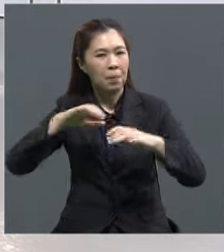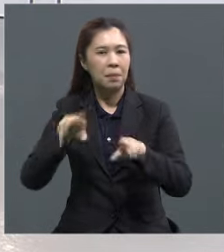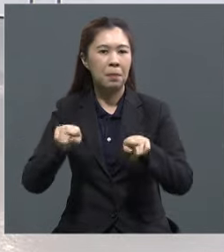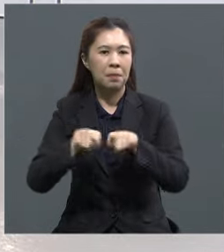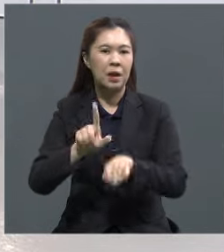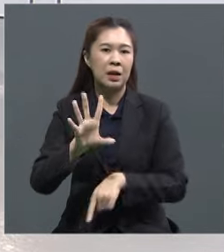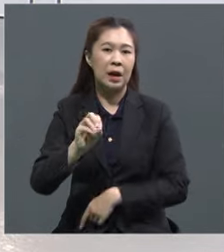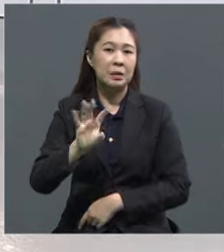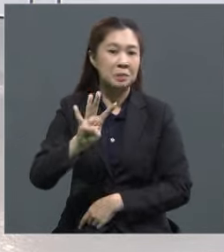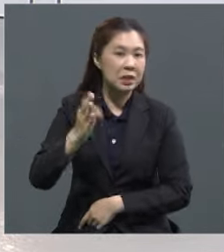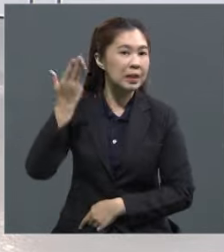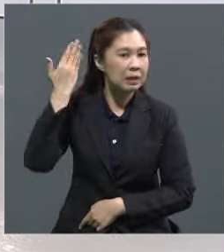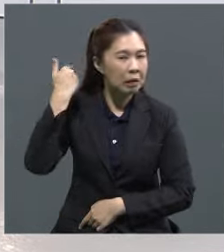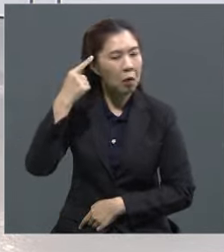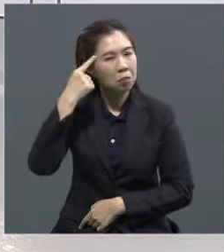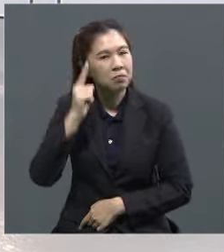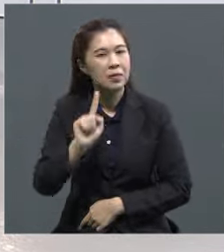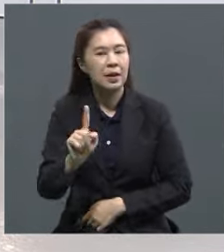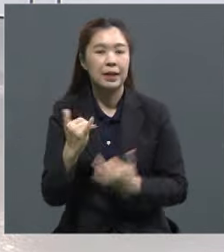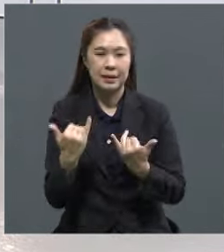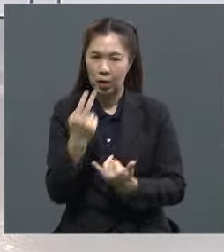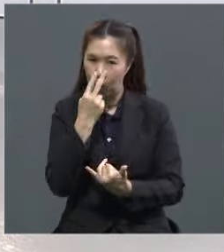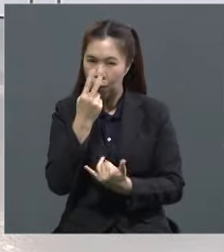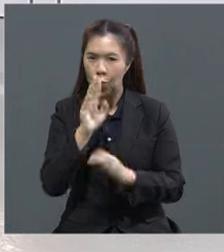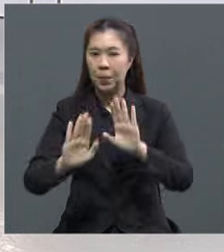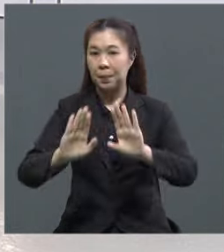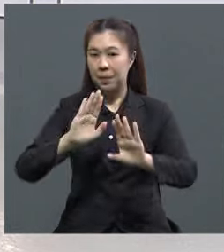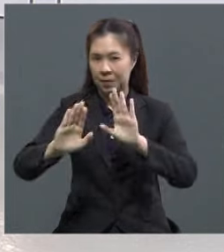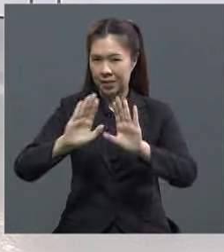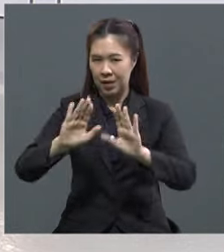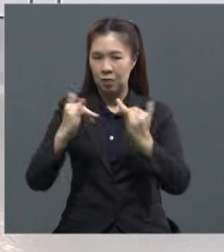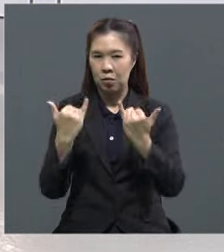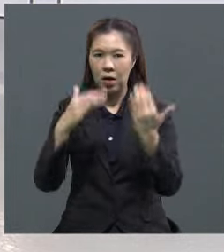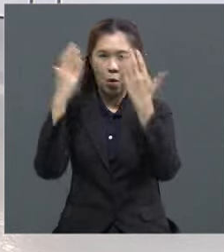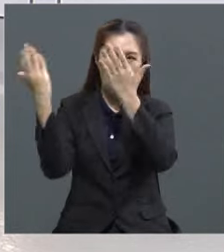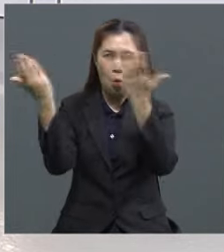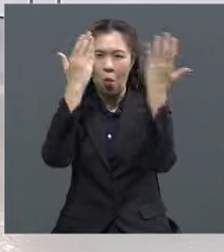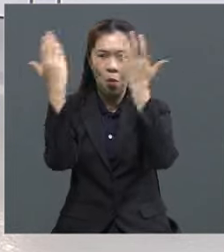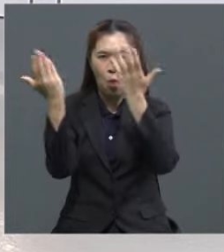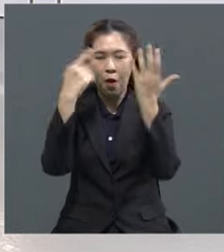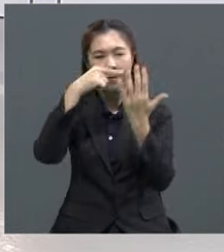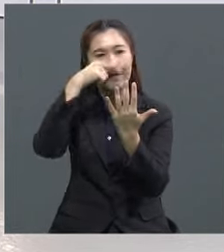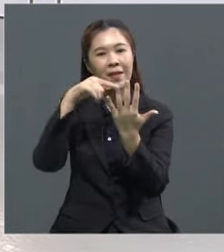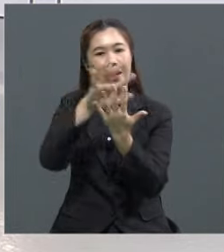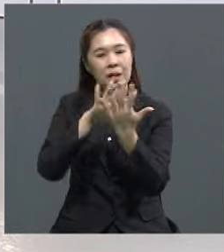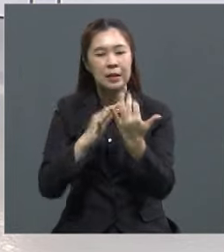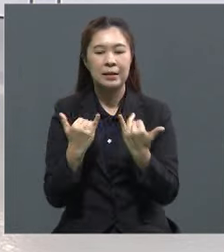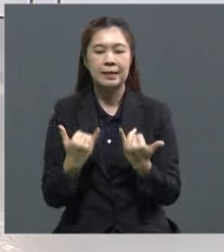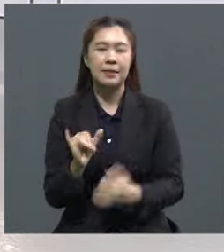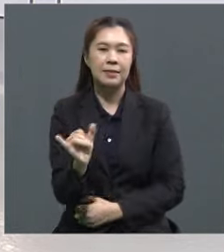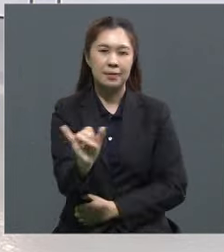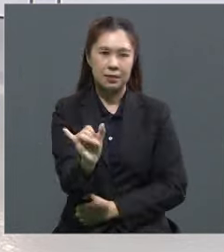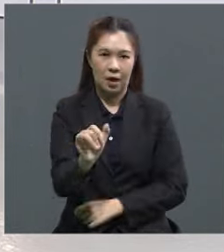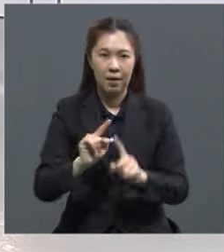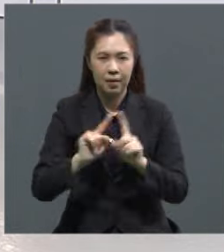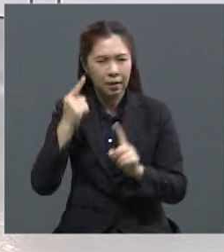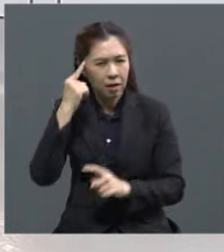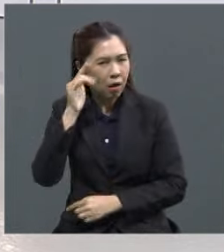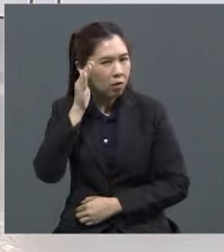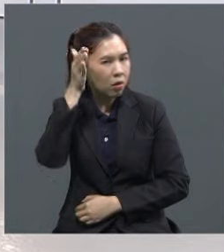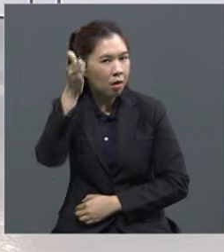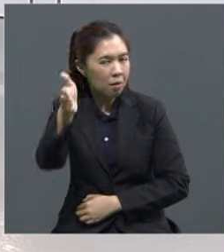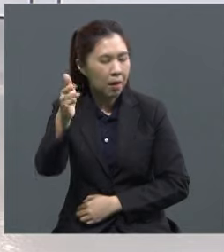เดี๋ยวเราจะมาเปรียบเทียบกันเรื่องของปริมาณฝนเรื่องของพายุที่แน่ๆปีนี้ไม่มีพายุเข้าไทยณขณะนี้นะคะแต่ก็มีการคาดการณ์อยู่